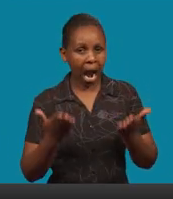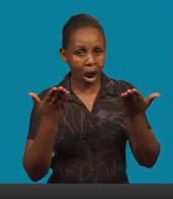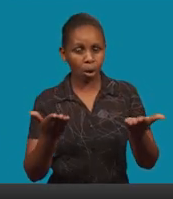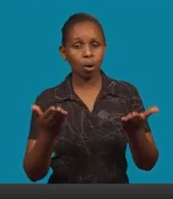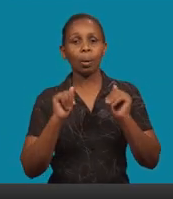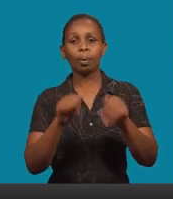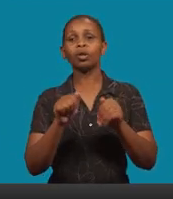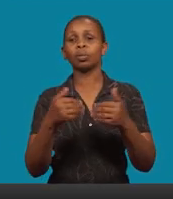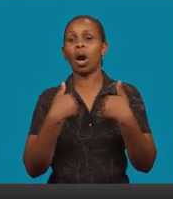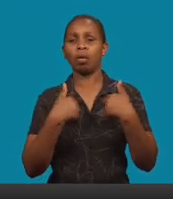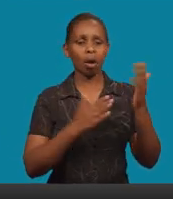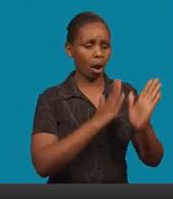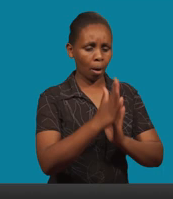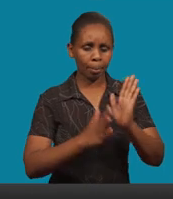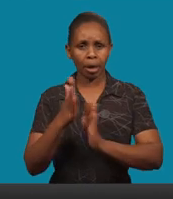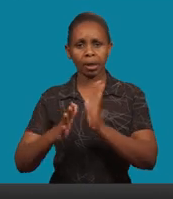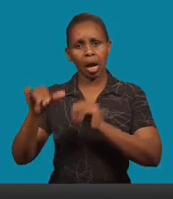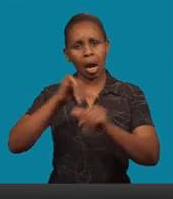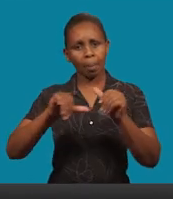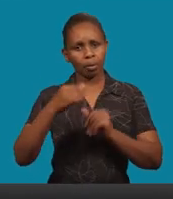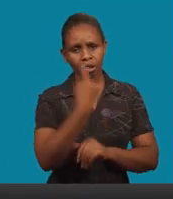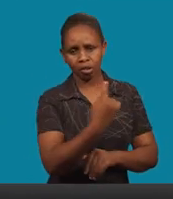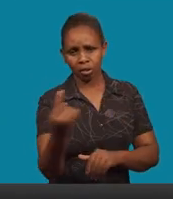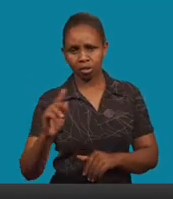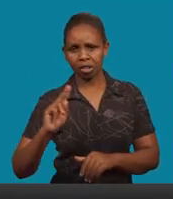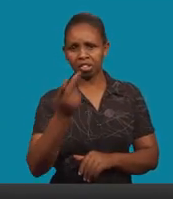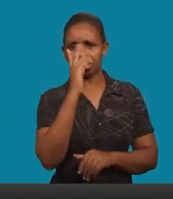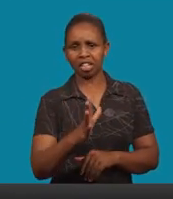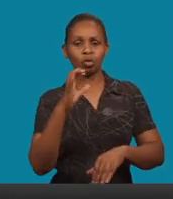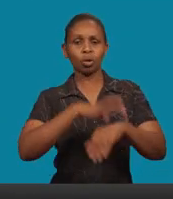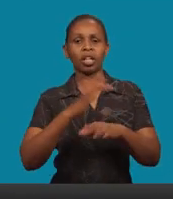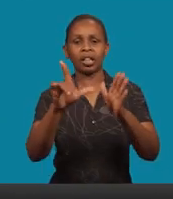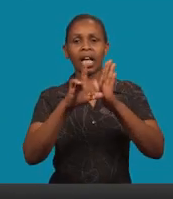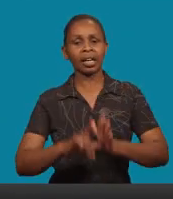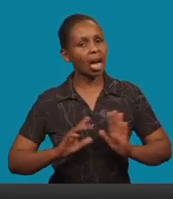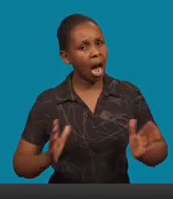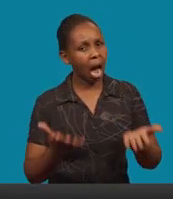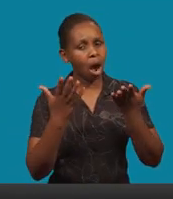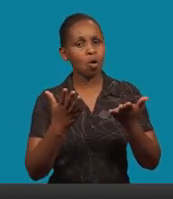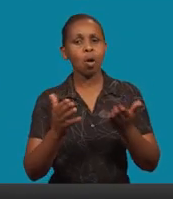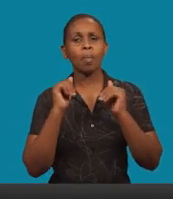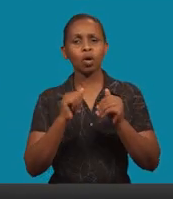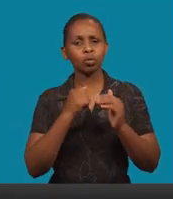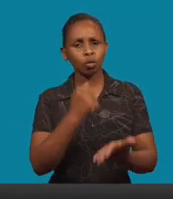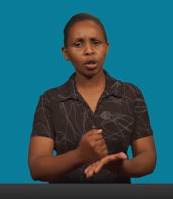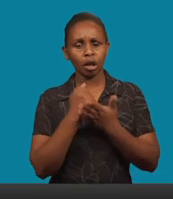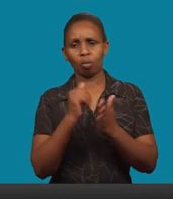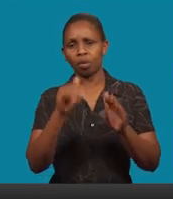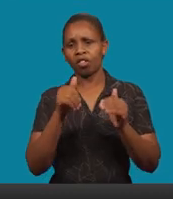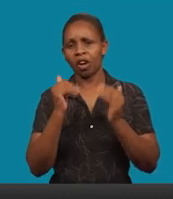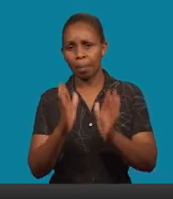zitaendelea mbele. Ni vipi tutakuwa na mpango wa kila Mkenya kupata mkopo. Ni